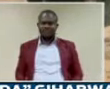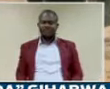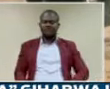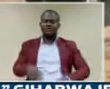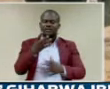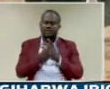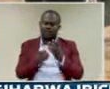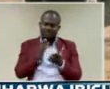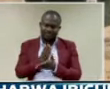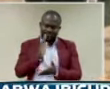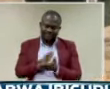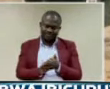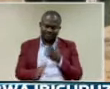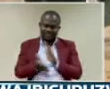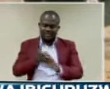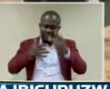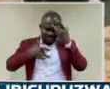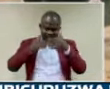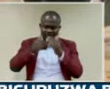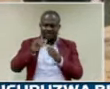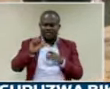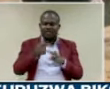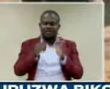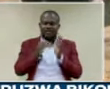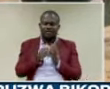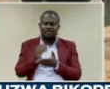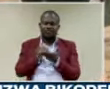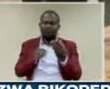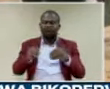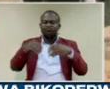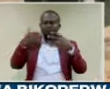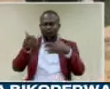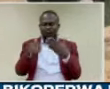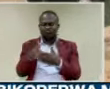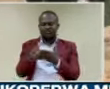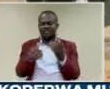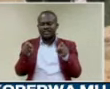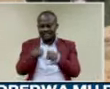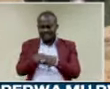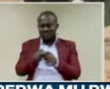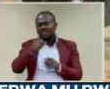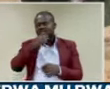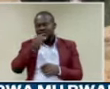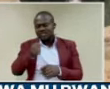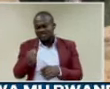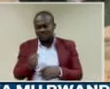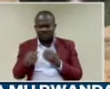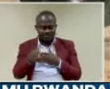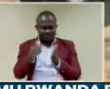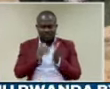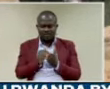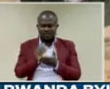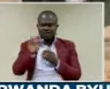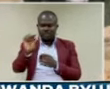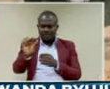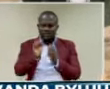Rwarahombye, inkoko zagiye zirwara zikaba nkeya, amagi zitanga zikamera nk'izishaje, n'amagi zitanga akaba